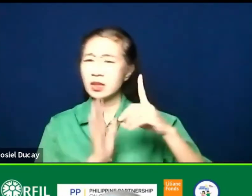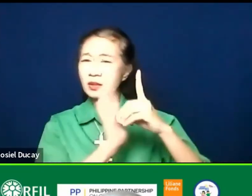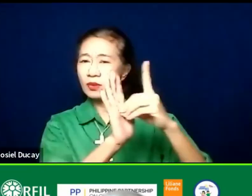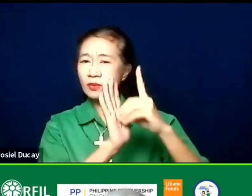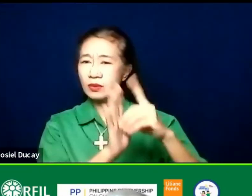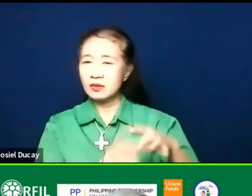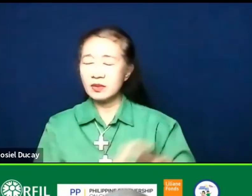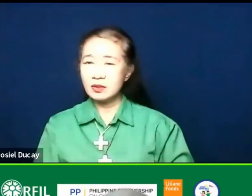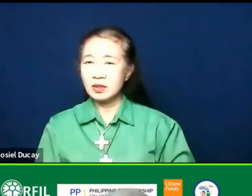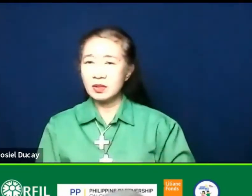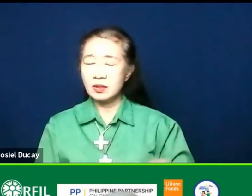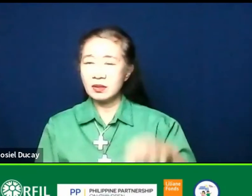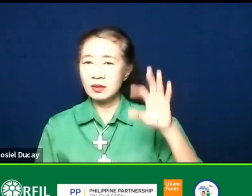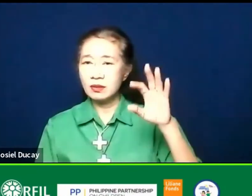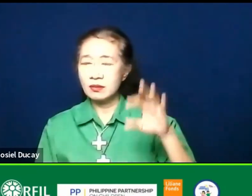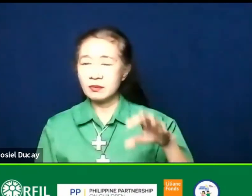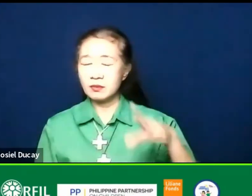personal flotation device, no?